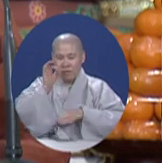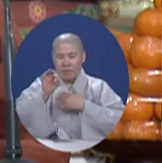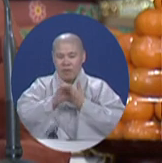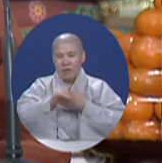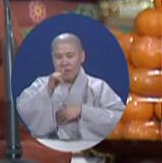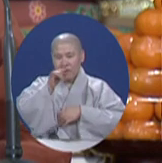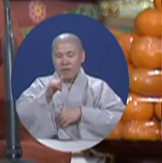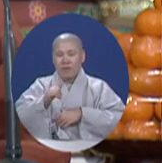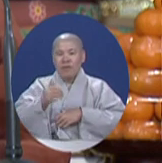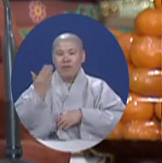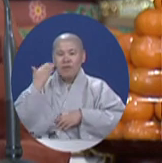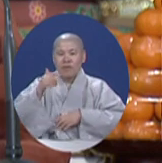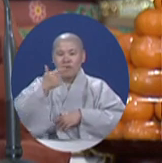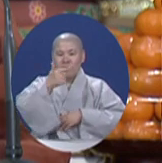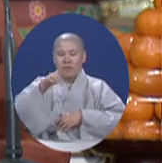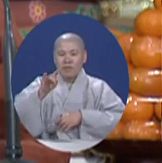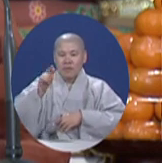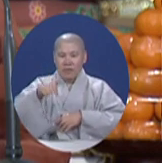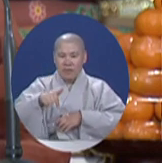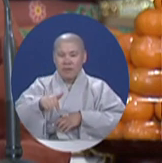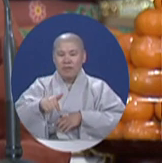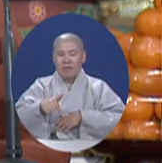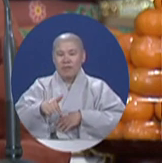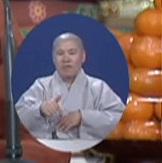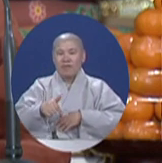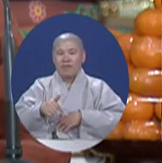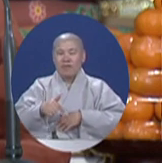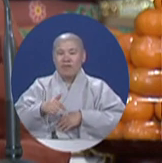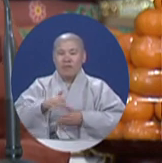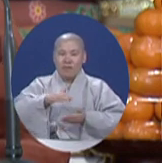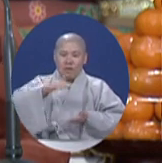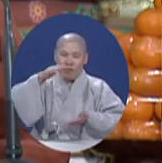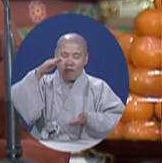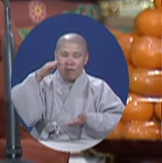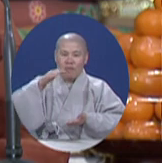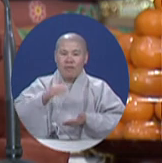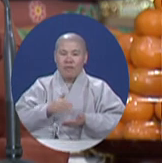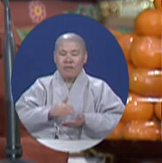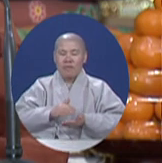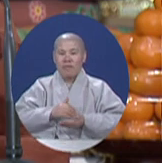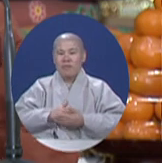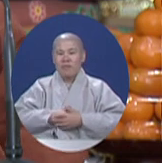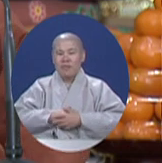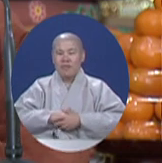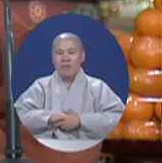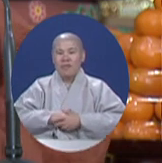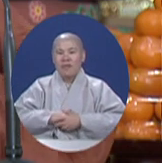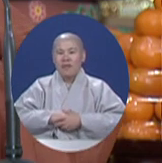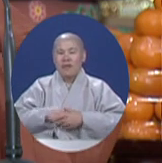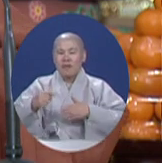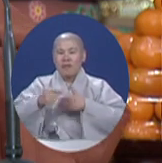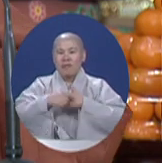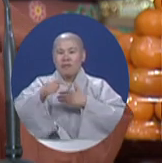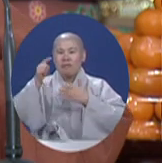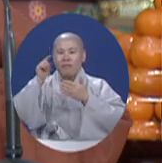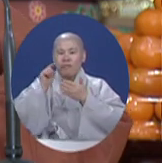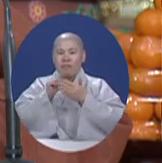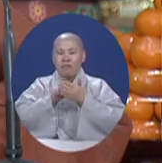6척이라고 그러고 6척도 넘죠 요즘에. 7척도 되는 분이 있죠. 그